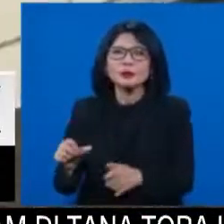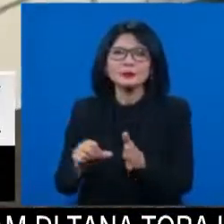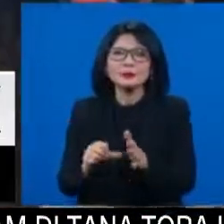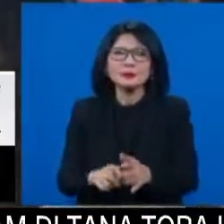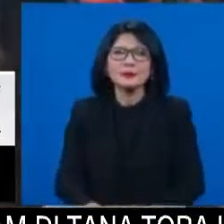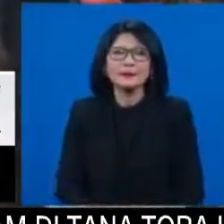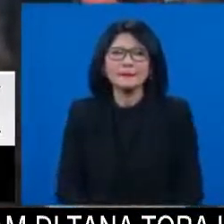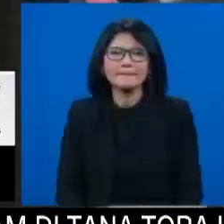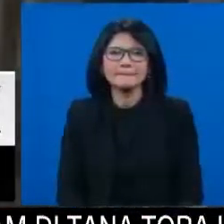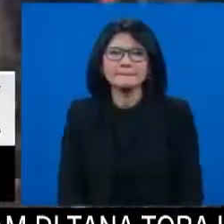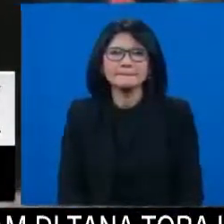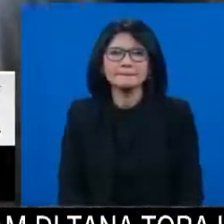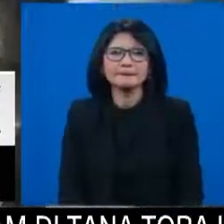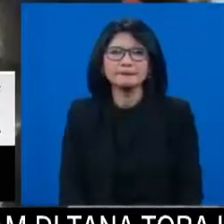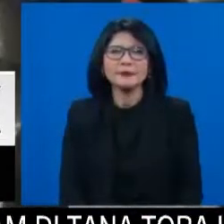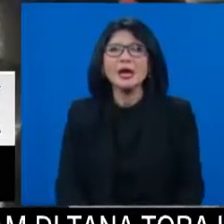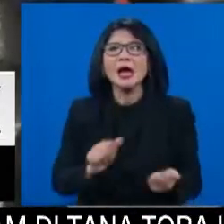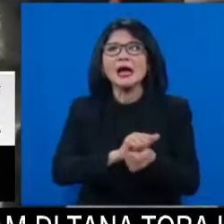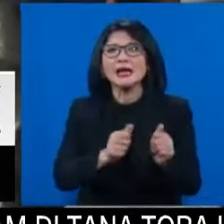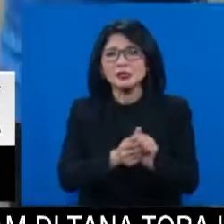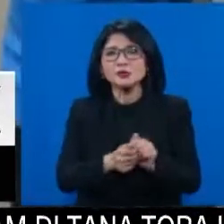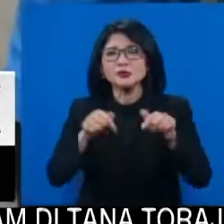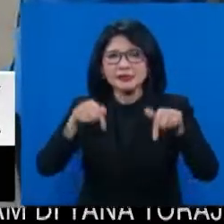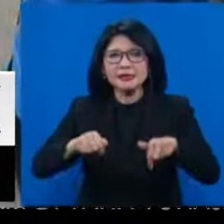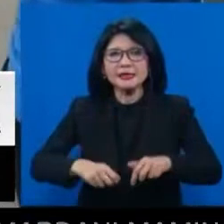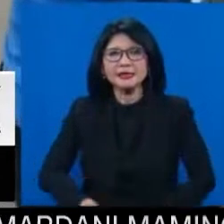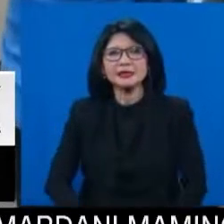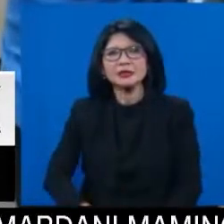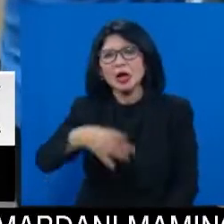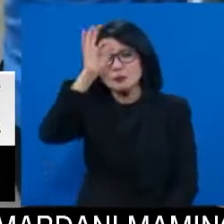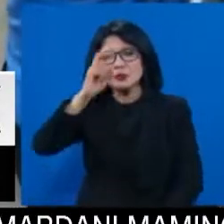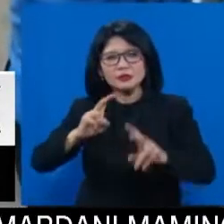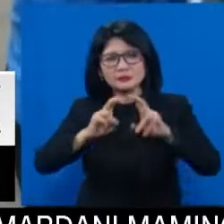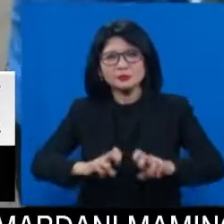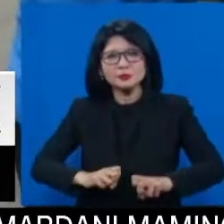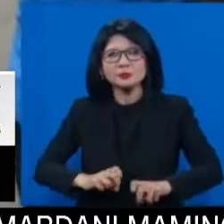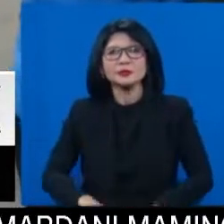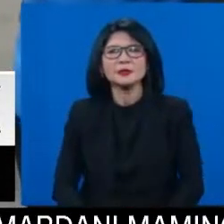medis. Kasus kecelakaan kerja ini kini dalam penyelidikan personel Polres Cilegon.